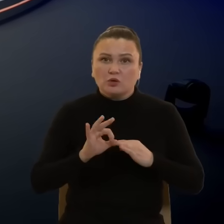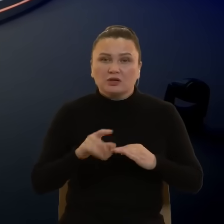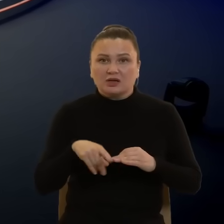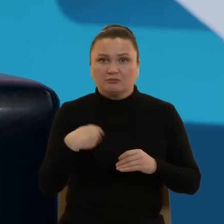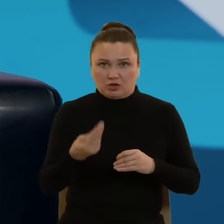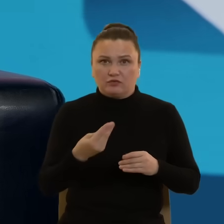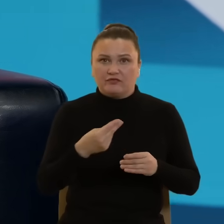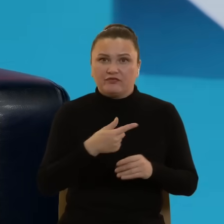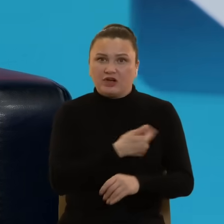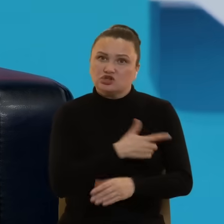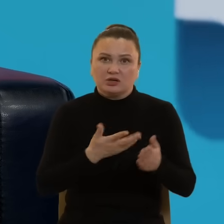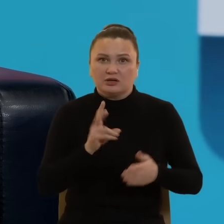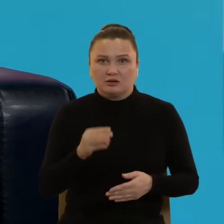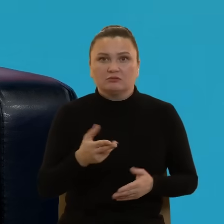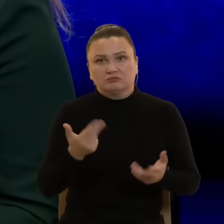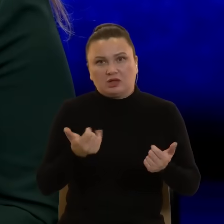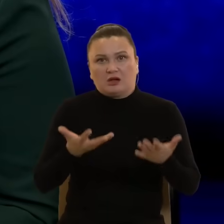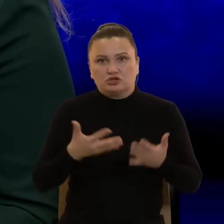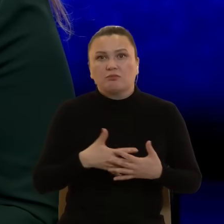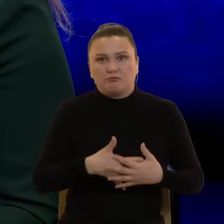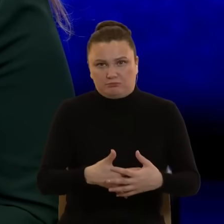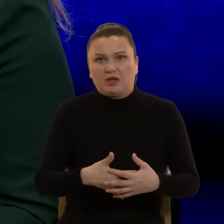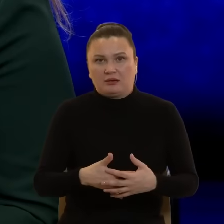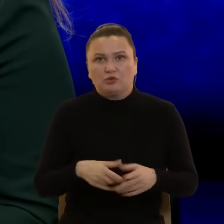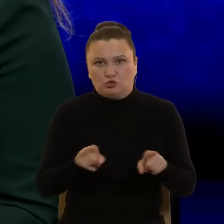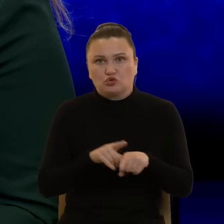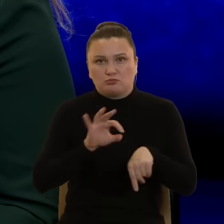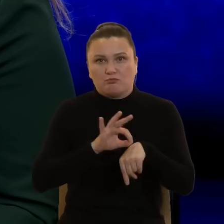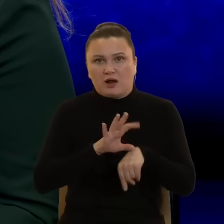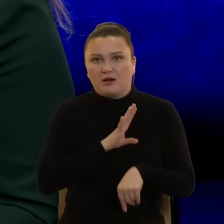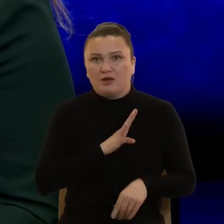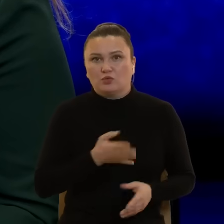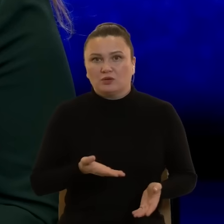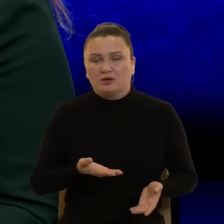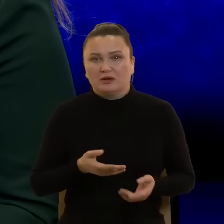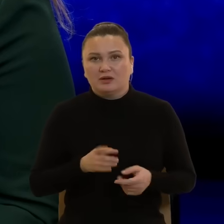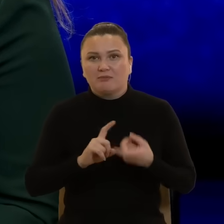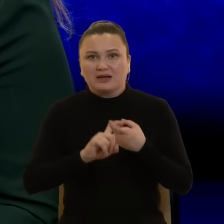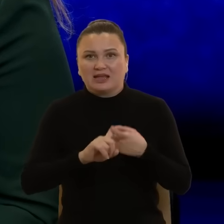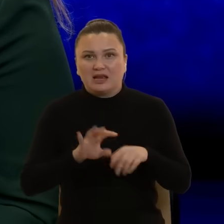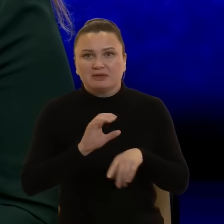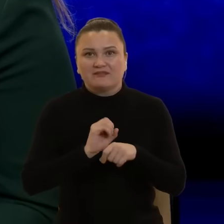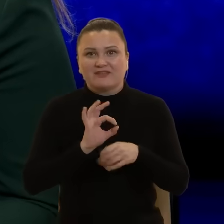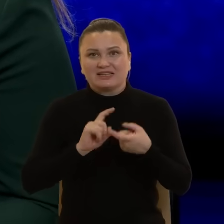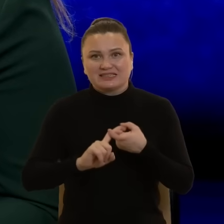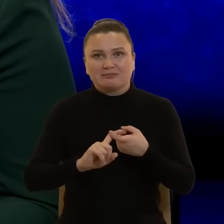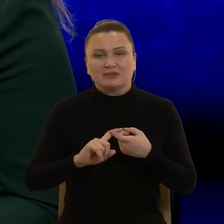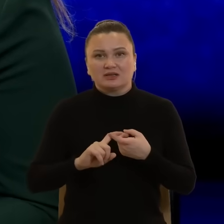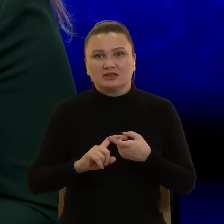назначают врачи им или нет? Да, безусловно, беременные тоже болеют бактериальными инфекциями. И более